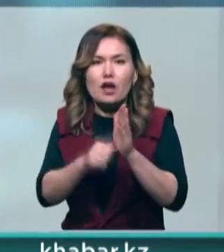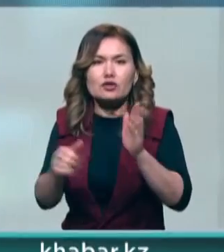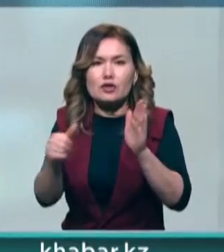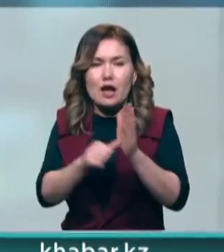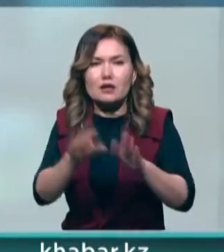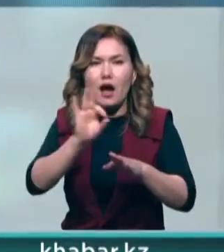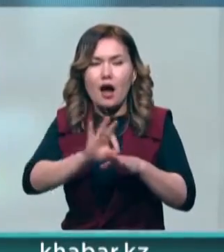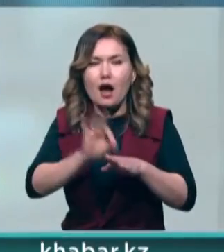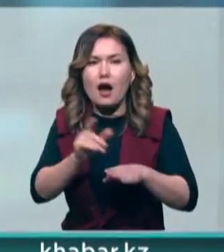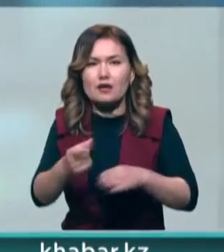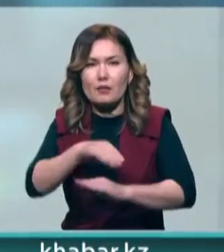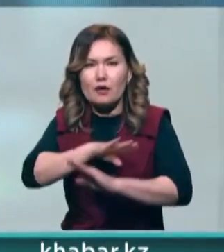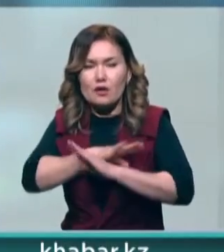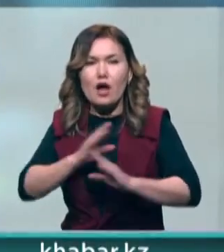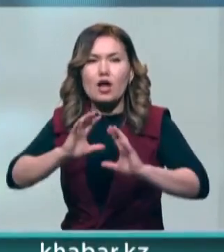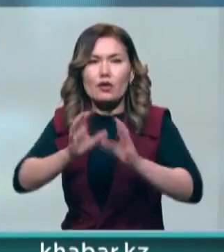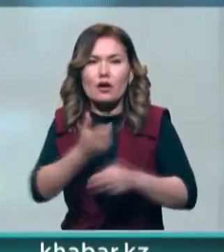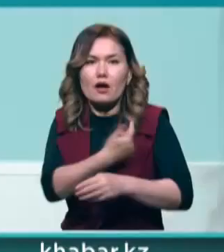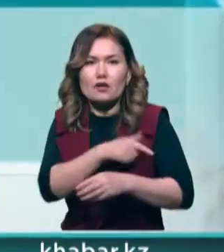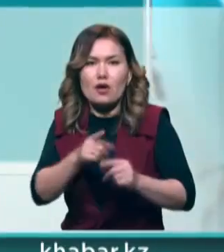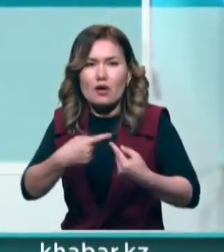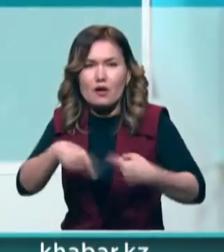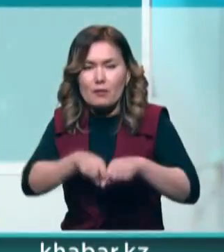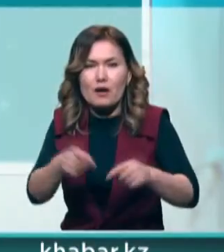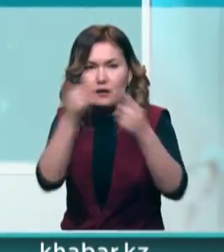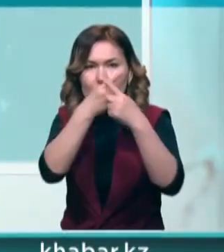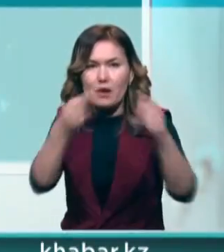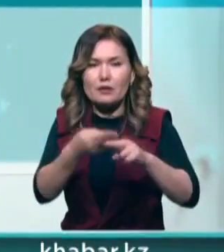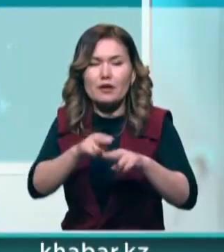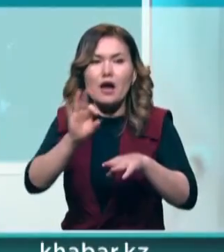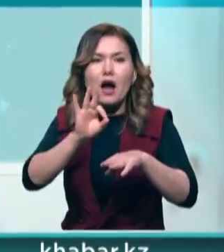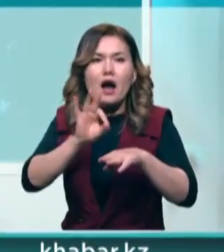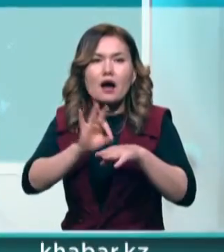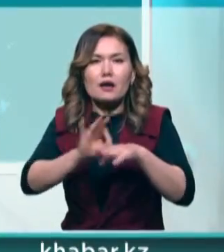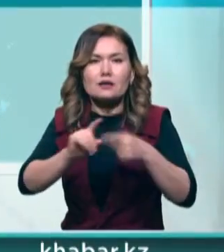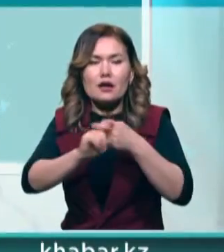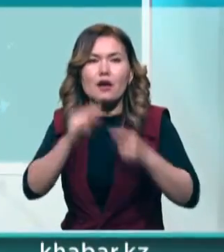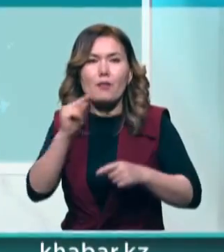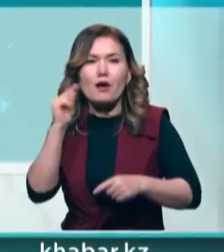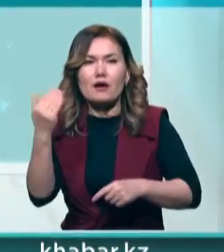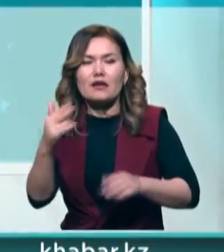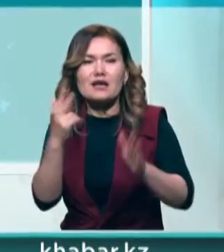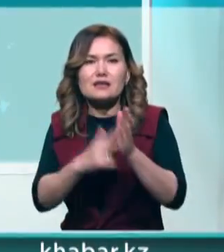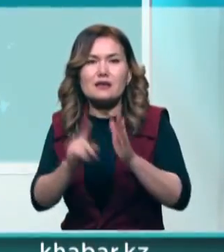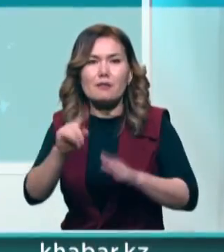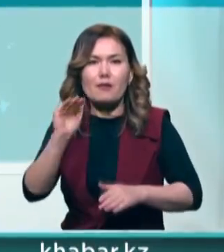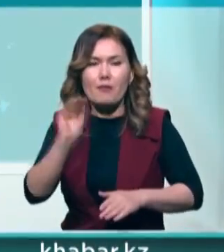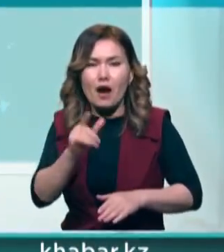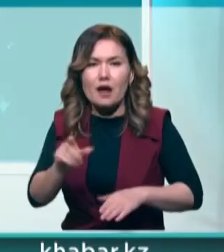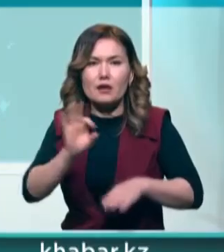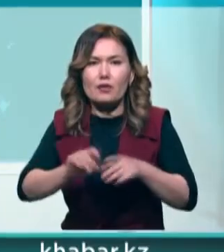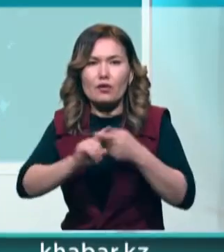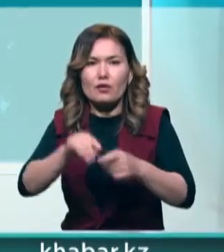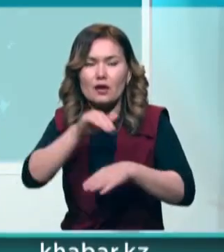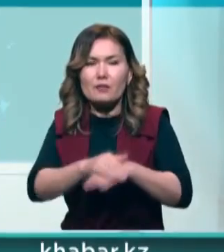6606 науқас қайтыс болды. Мұны дүниежүзілік денсаулық сақтау ұйымы мәлімдеді. Қытайда коронавирусты 81 мыңнан астам адам